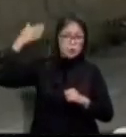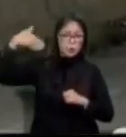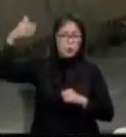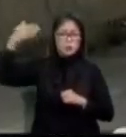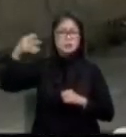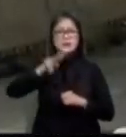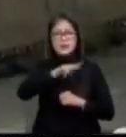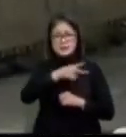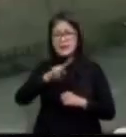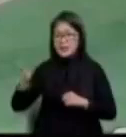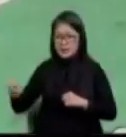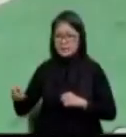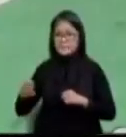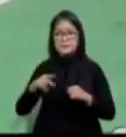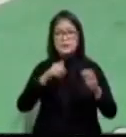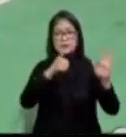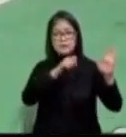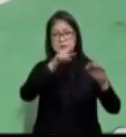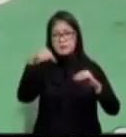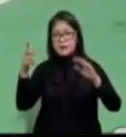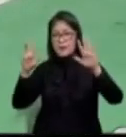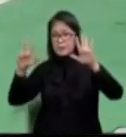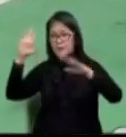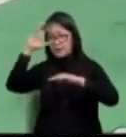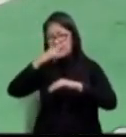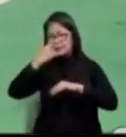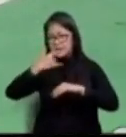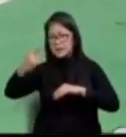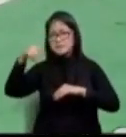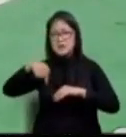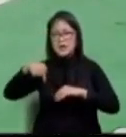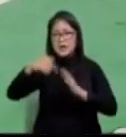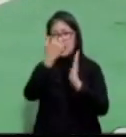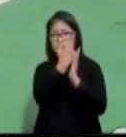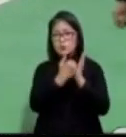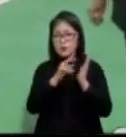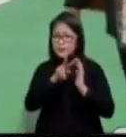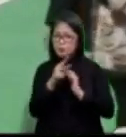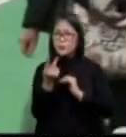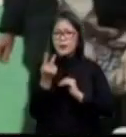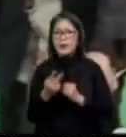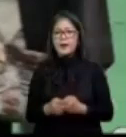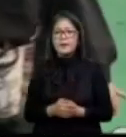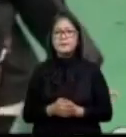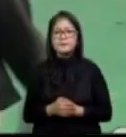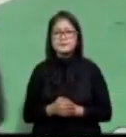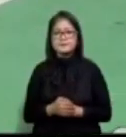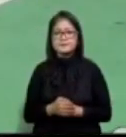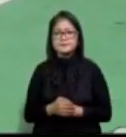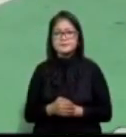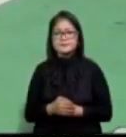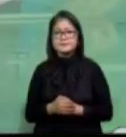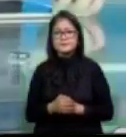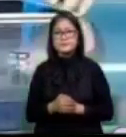pada pukul 6 pagi hingga pukul 8 malam. Dari Jakarta, Bunga Cinka, Irfan Herdiansyah, Laksana, iNews melaporkan.